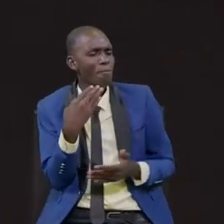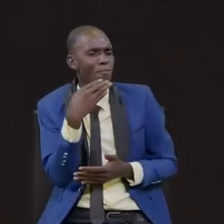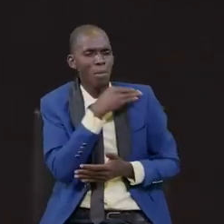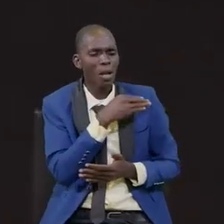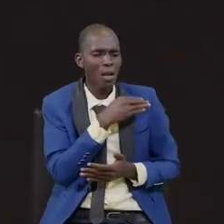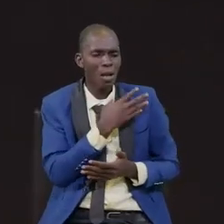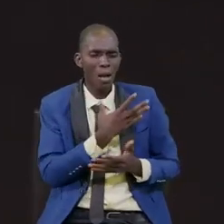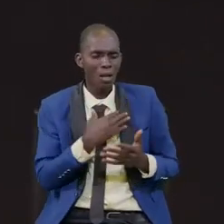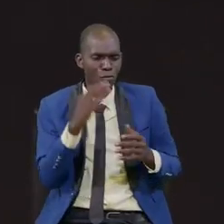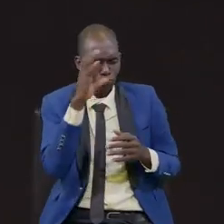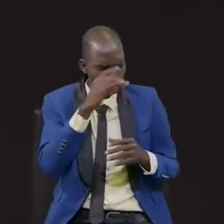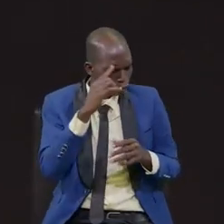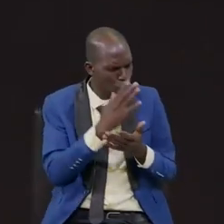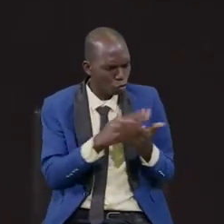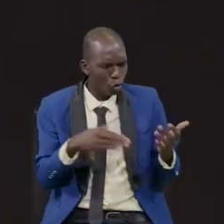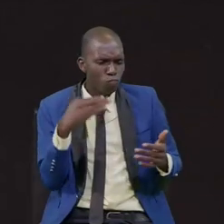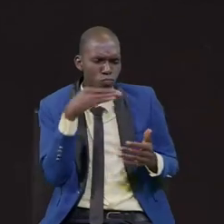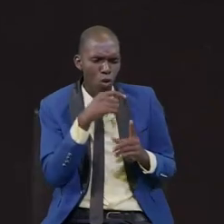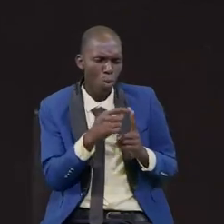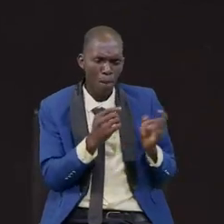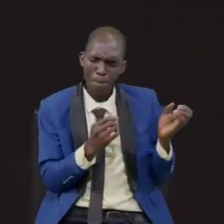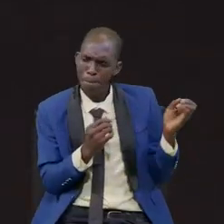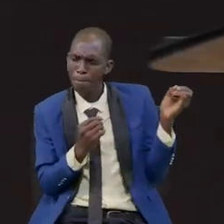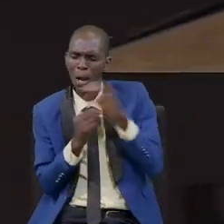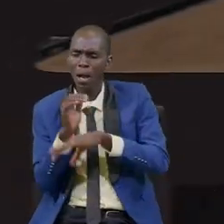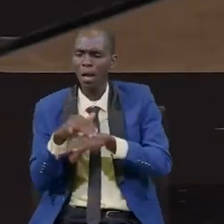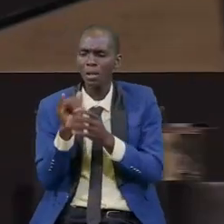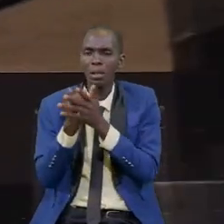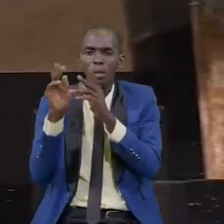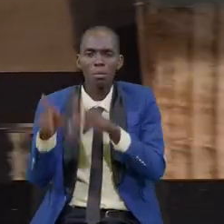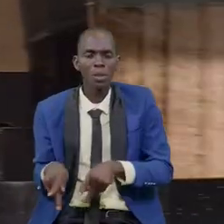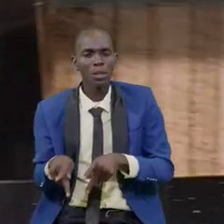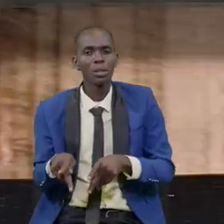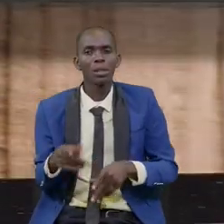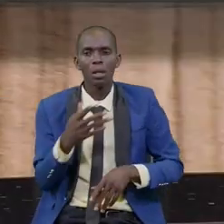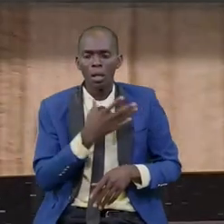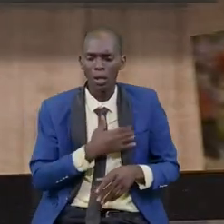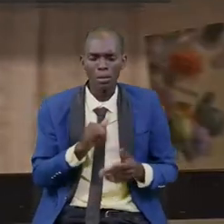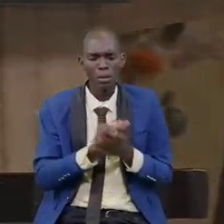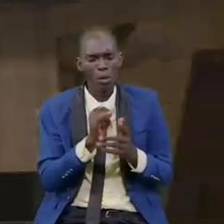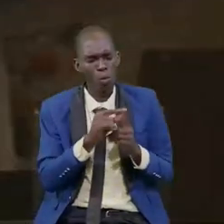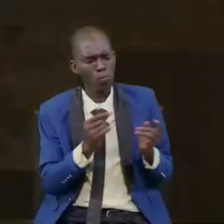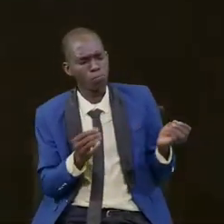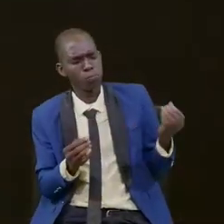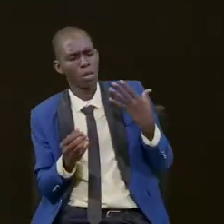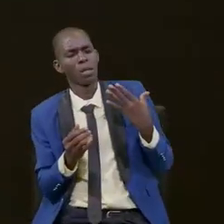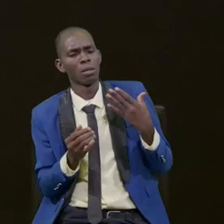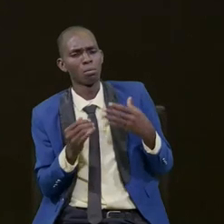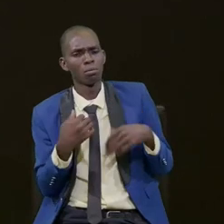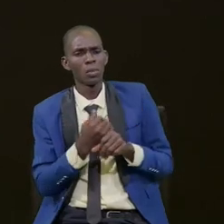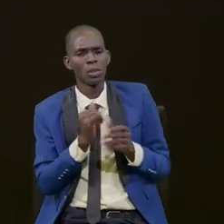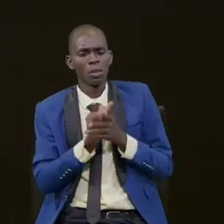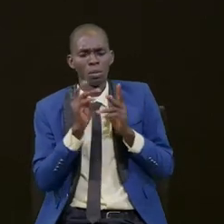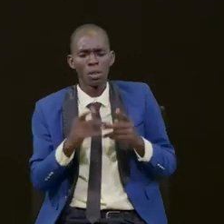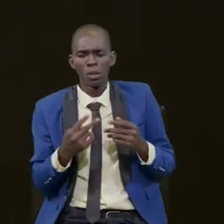Tu as fabriqué un mensonge et tu lui as jeté ça. Et tu as dit quelque chose pour le flatter. Et